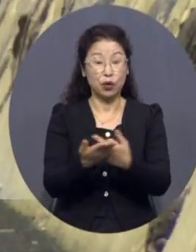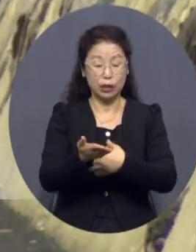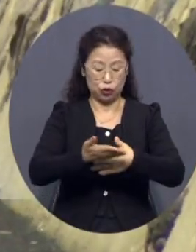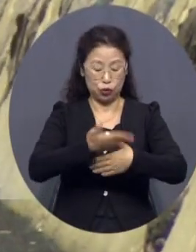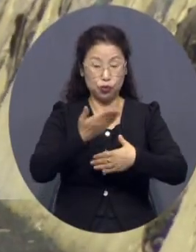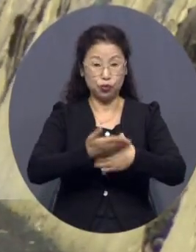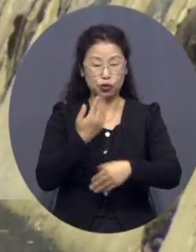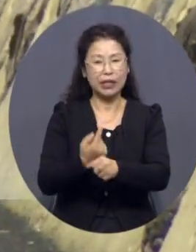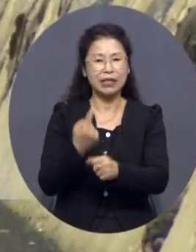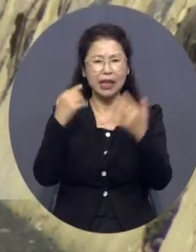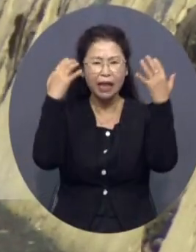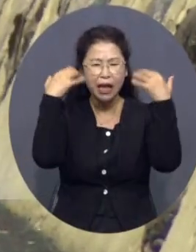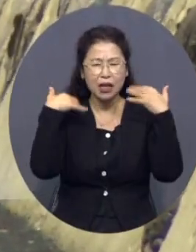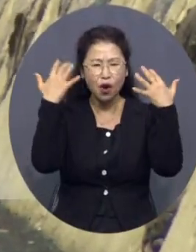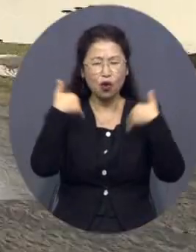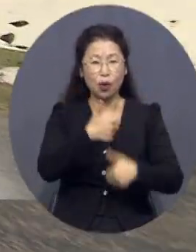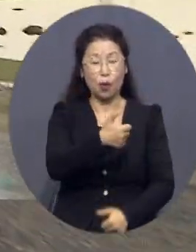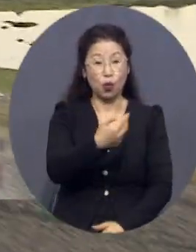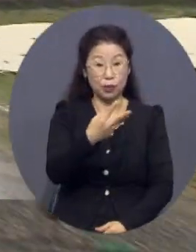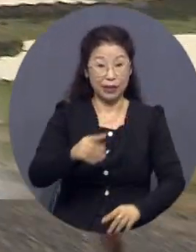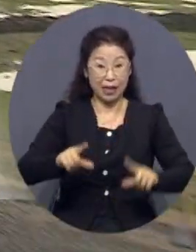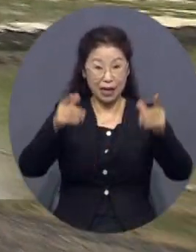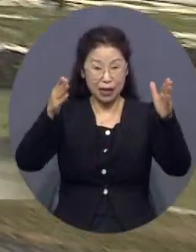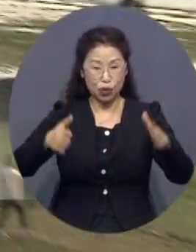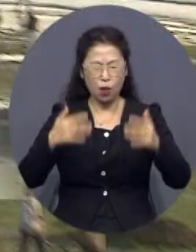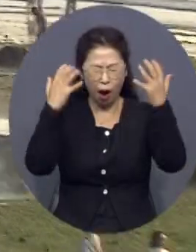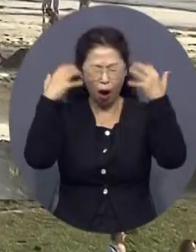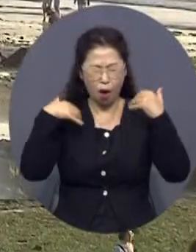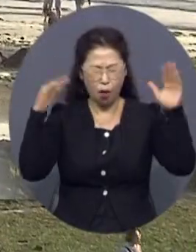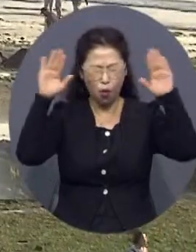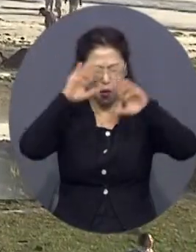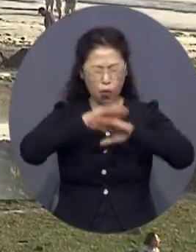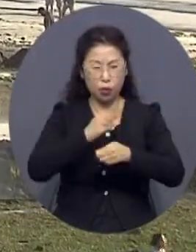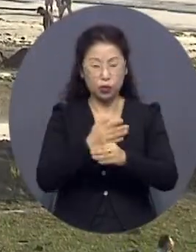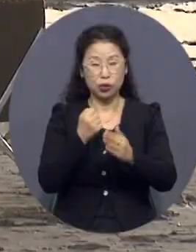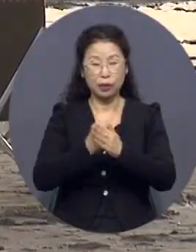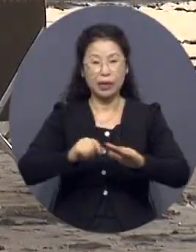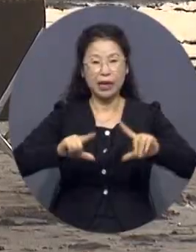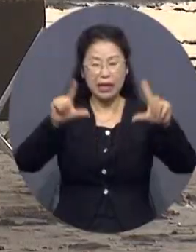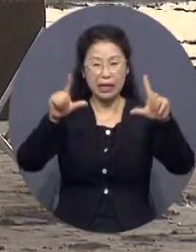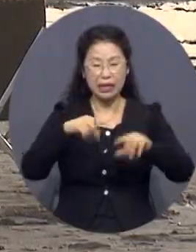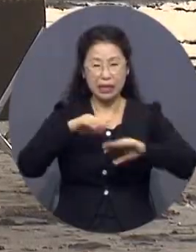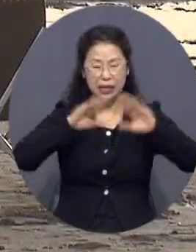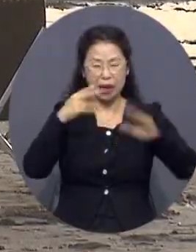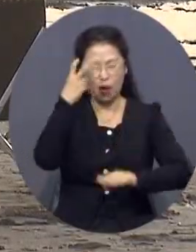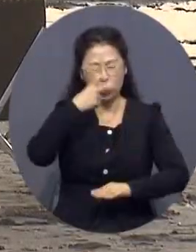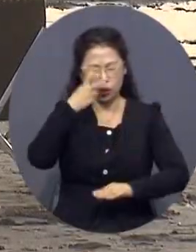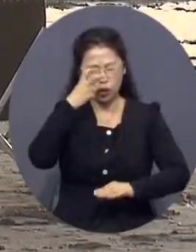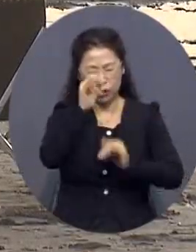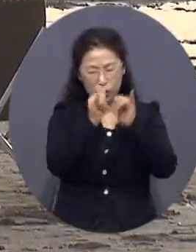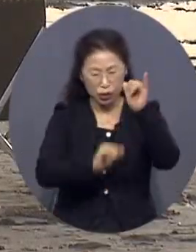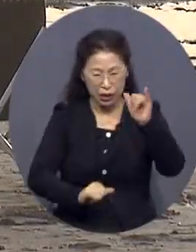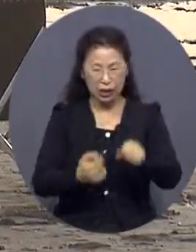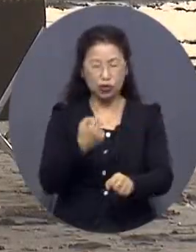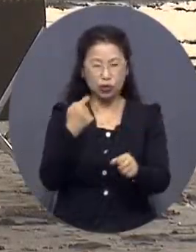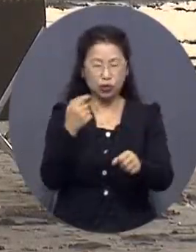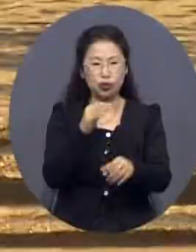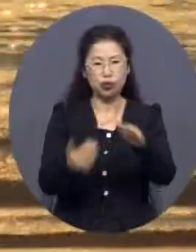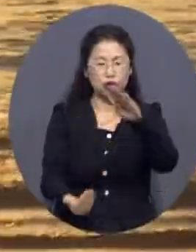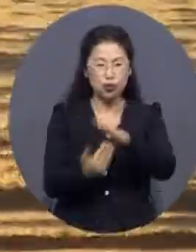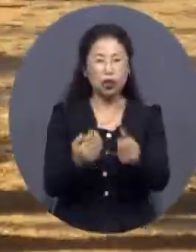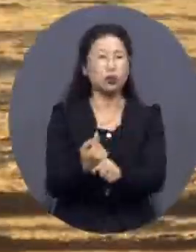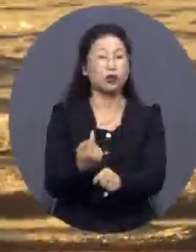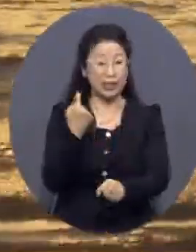지역은 지난해 여름 54일 동안 열대야가 나타나 기상 관측 이래 가장 긴 열대야를